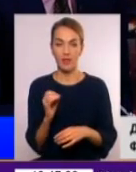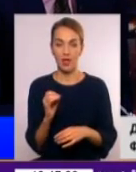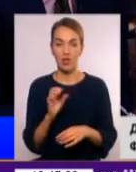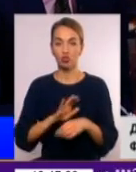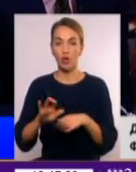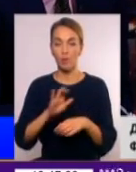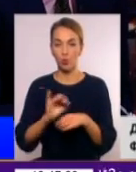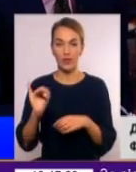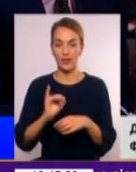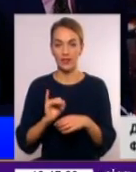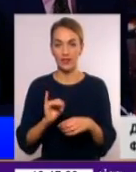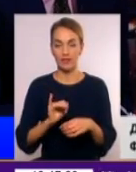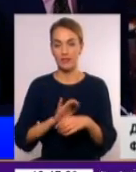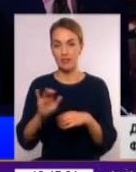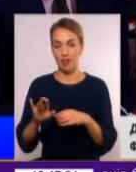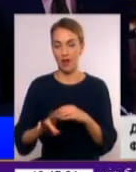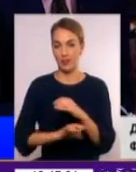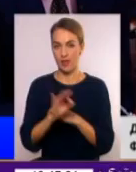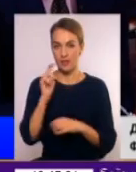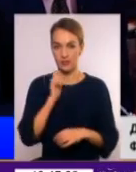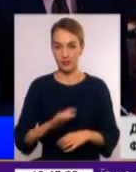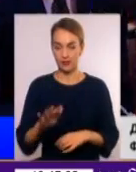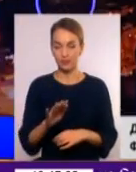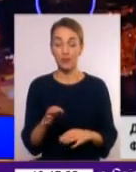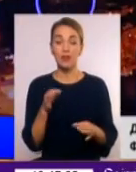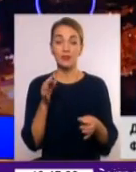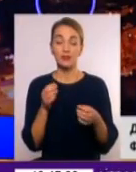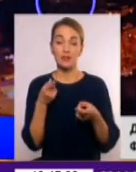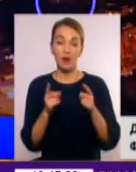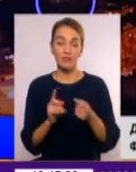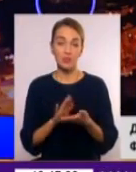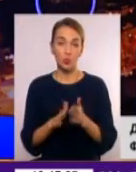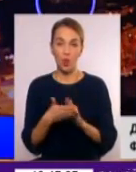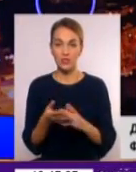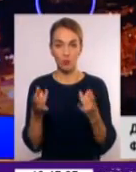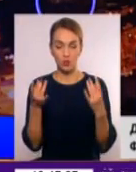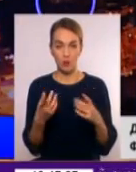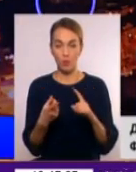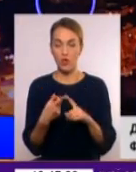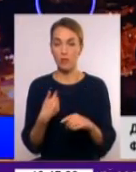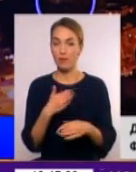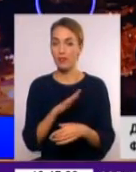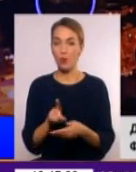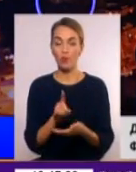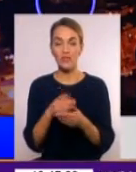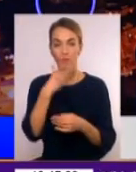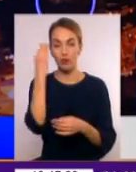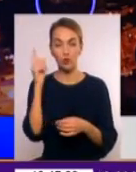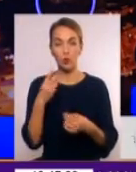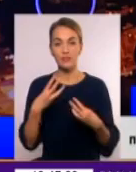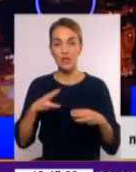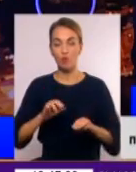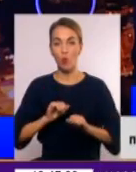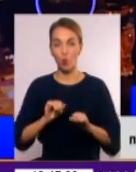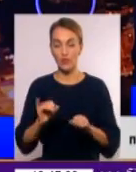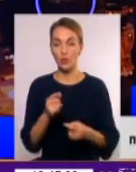штампує і відсилає на Схід? Ні, ну насправді ситуація тут дуже проста. Чому? Тому що, по-перше, ми не повинні забувати, що теж Міністерство оборони